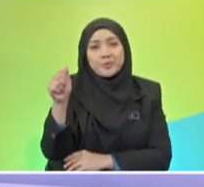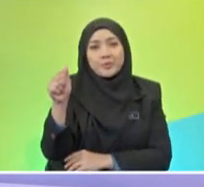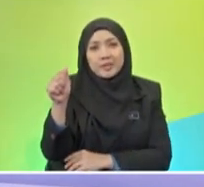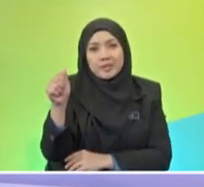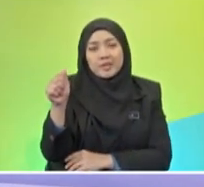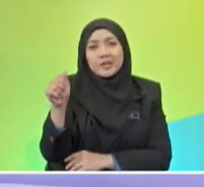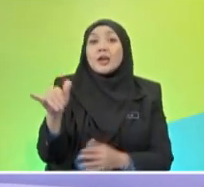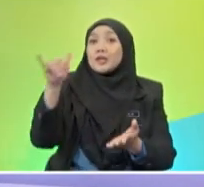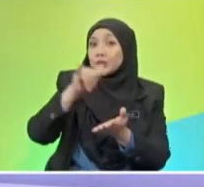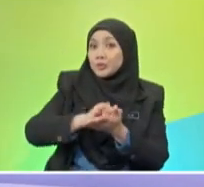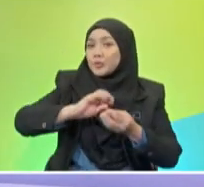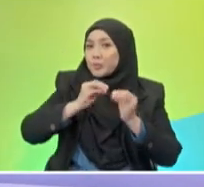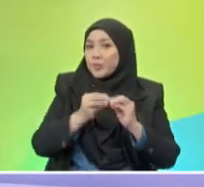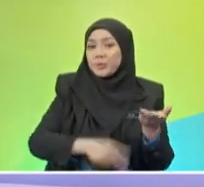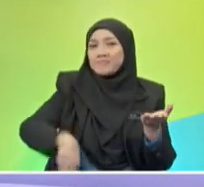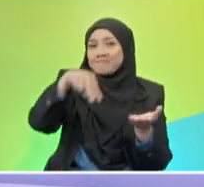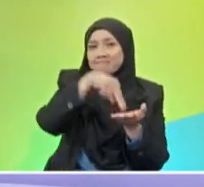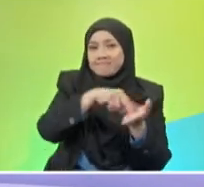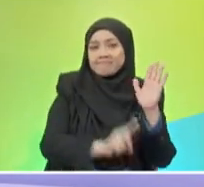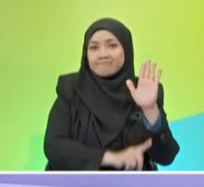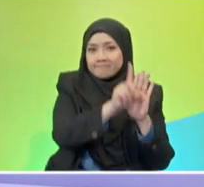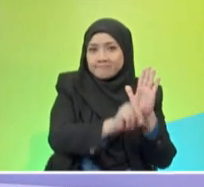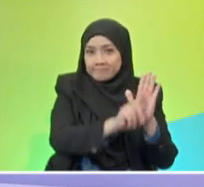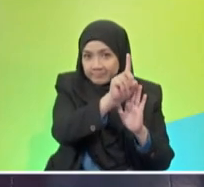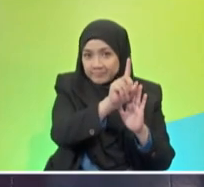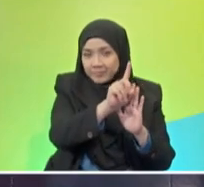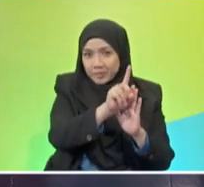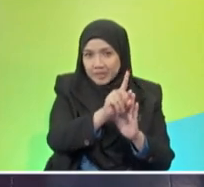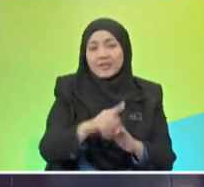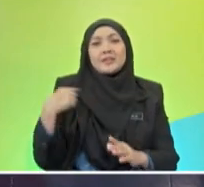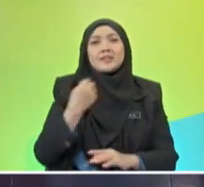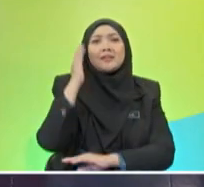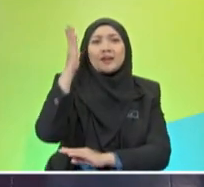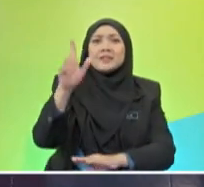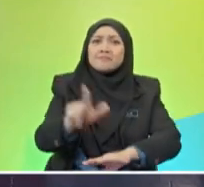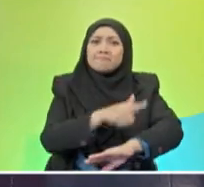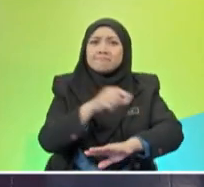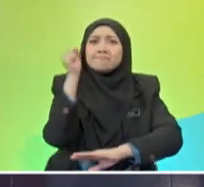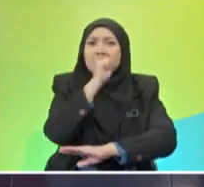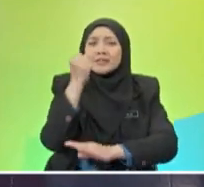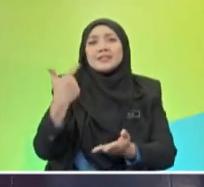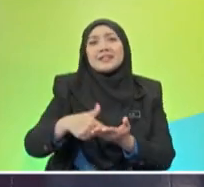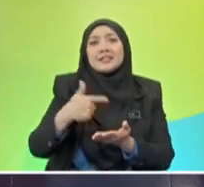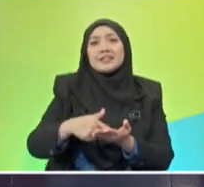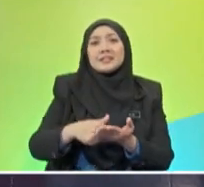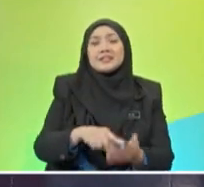cuba kita menaik. Baik, cuba kita nyanyi bersama-sama. Okay. Kita check. Okey.